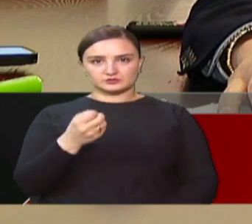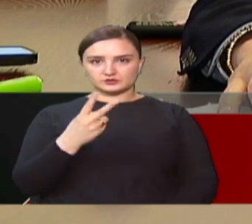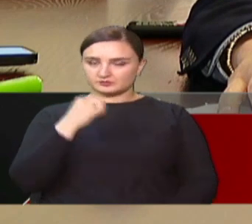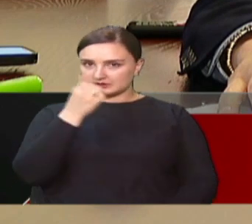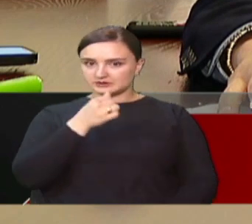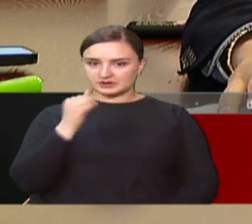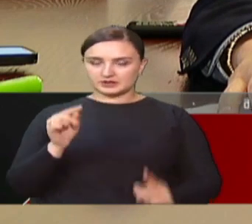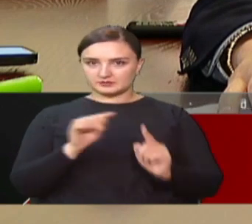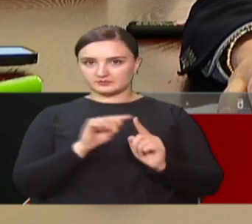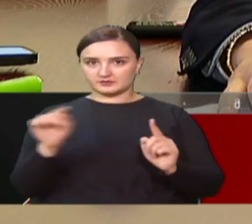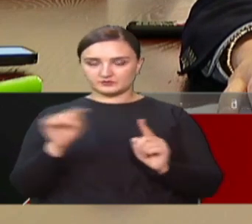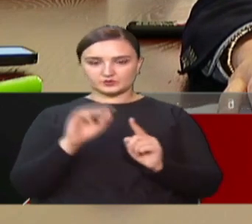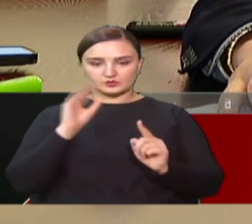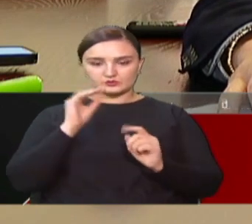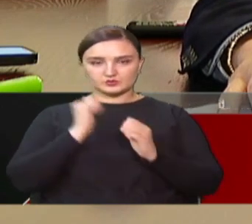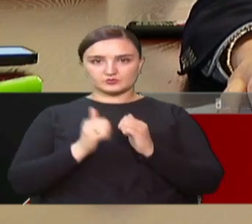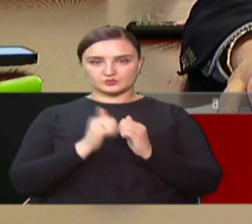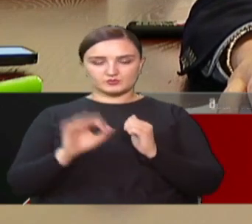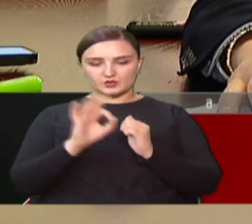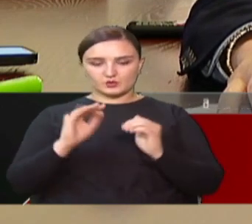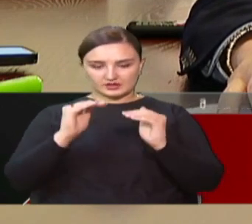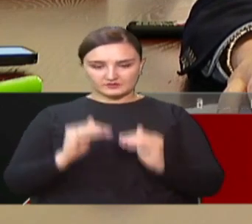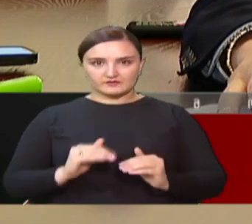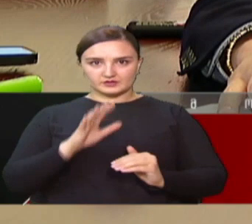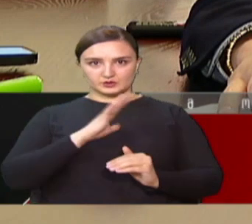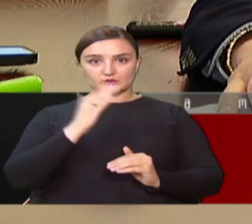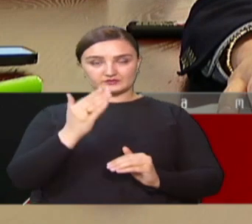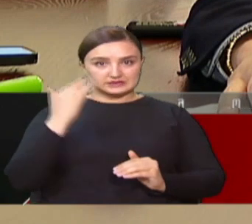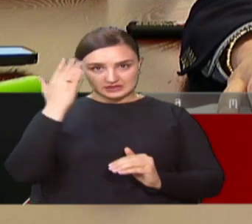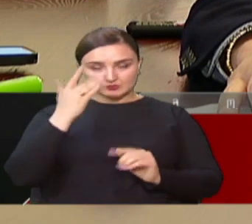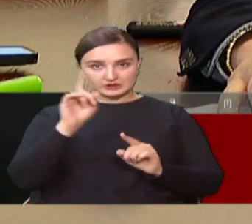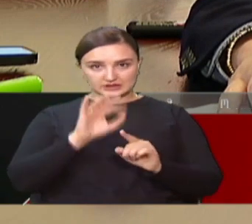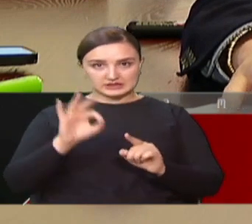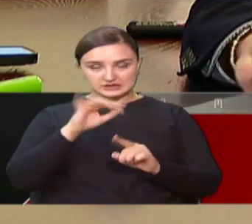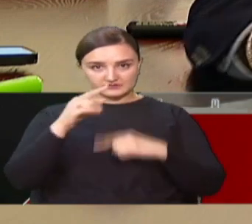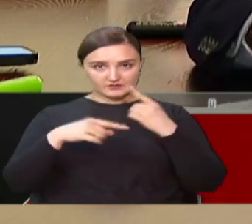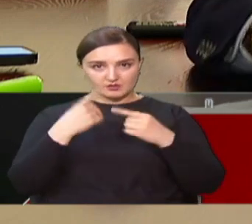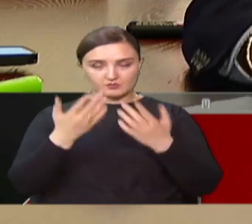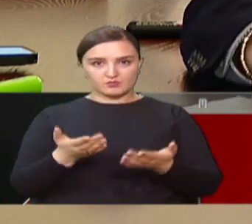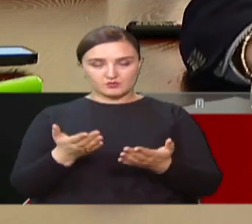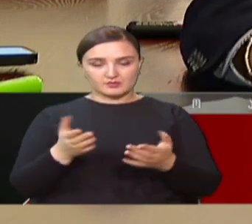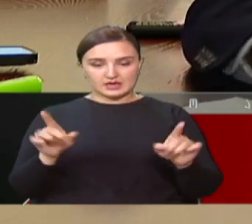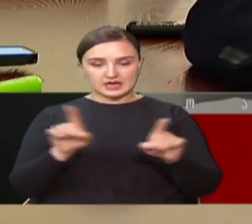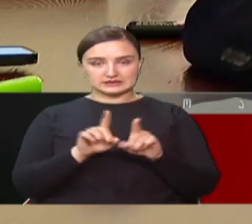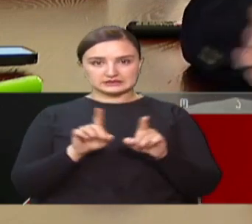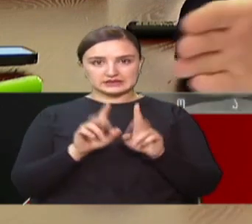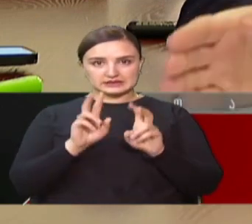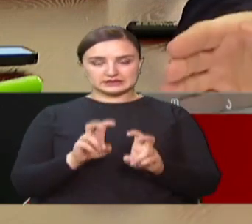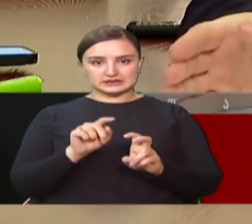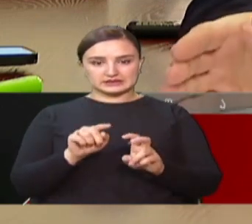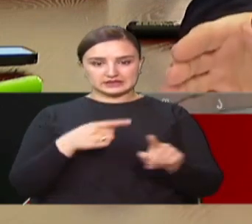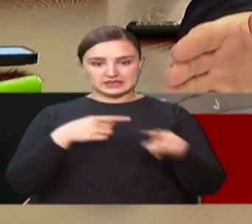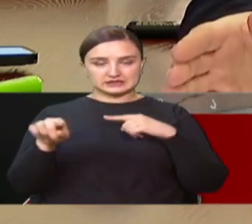2004-2012 წლებისგან, როდესაც მუდმივად 0-ქვევით იყო. წარმოგიდგენიათ, რაზე ვლაპარაკობთ? ასეთი